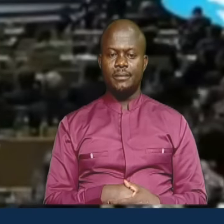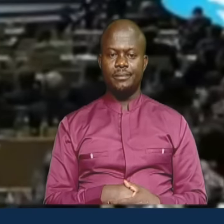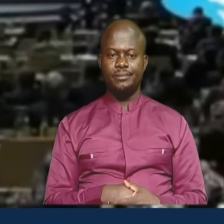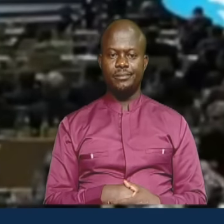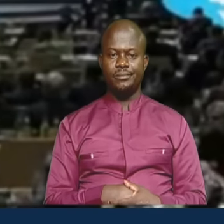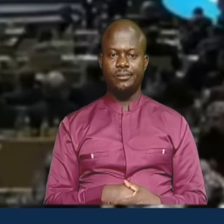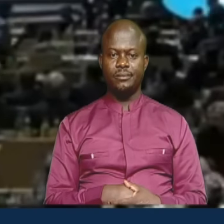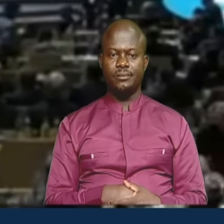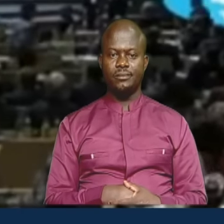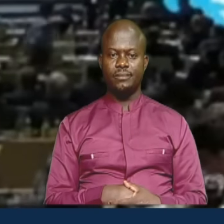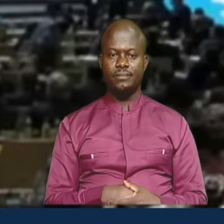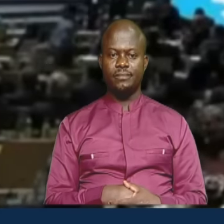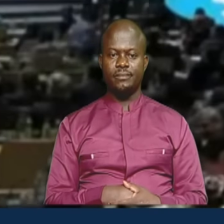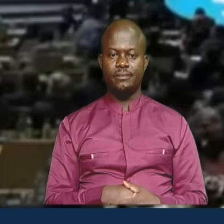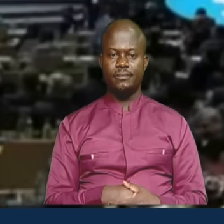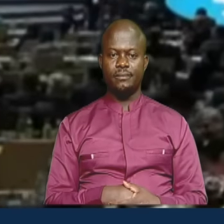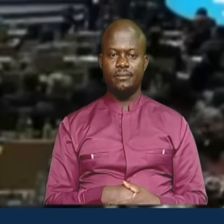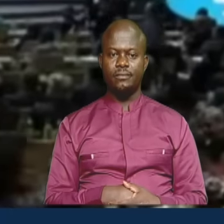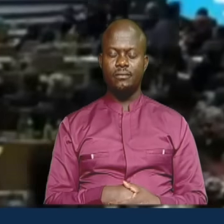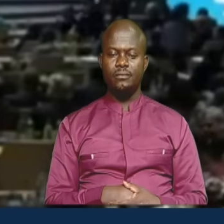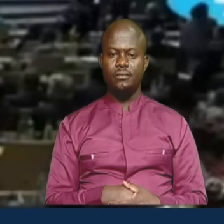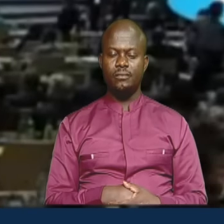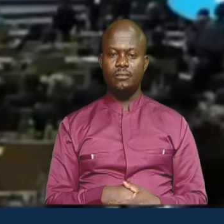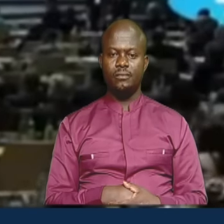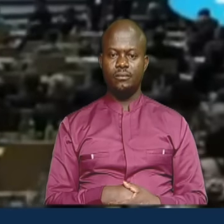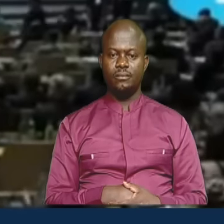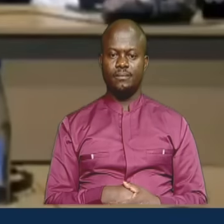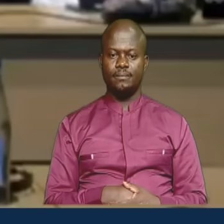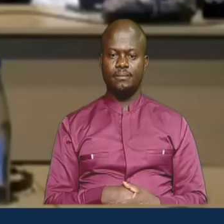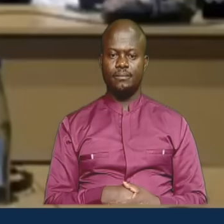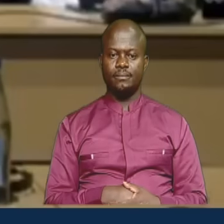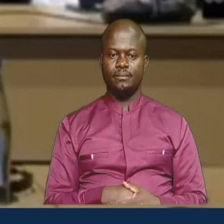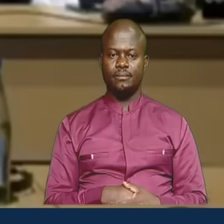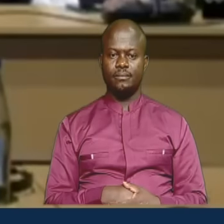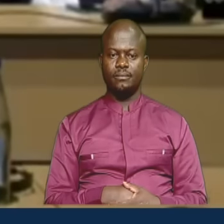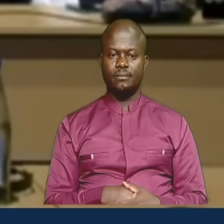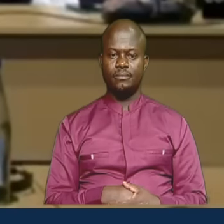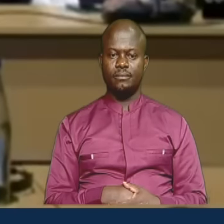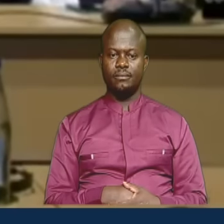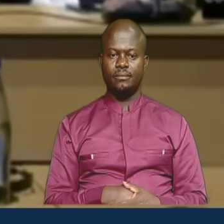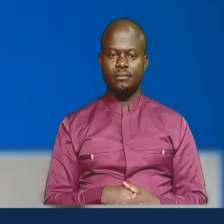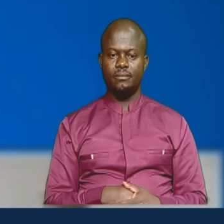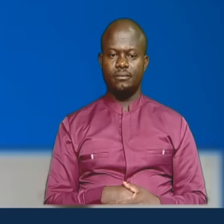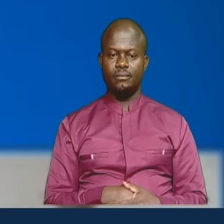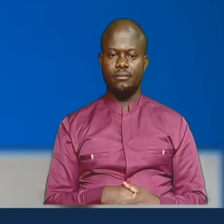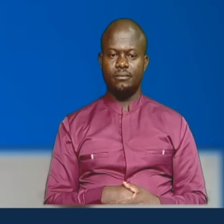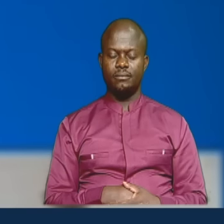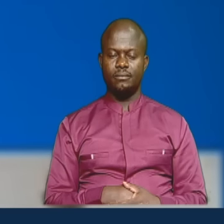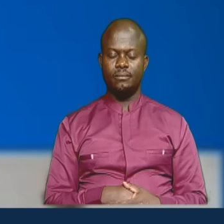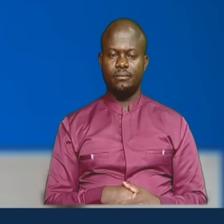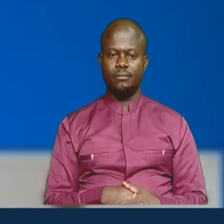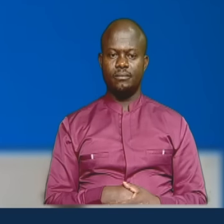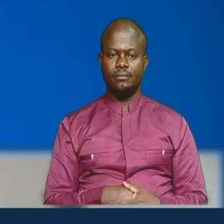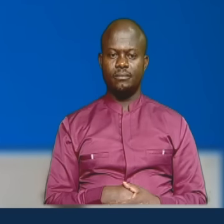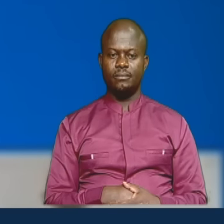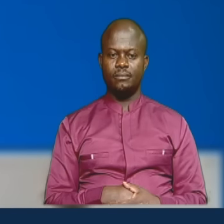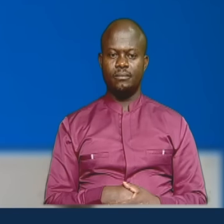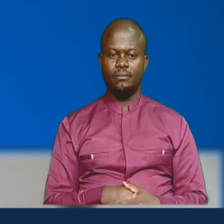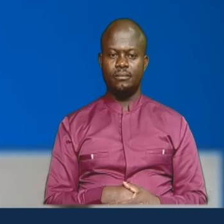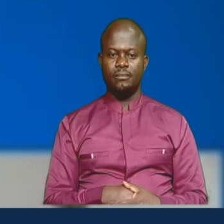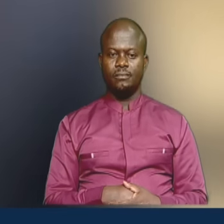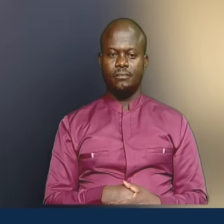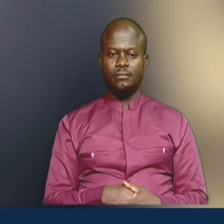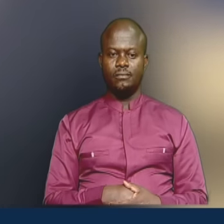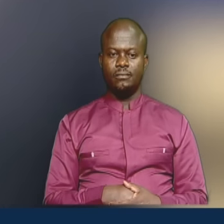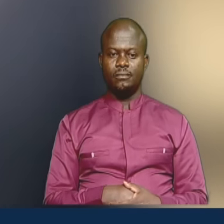Developing countries must not leave Baku empty-handed. A deal is a must and I'm confident it will be